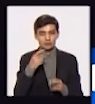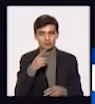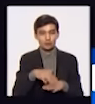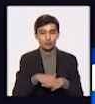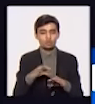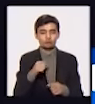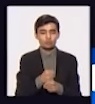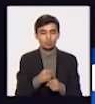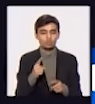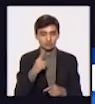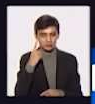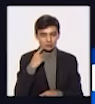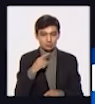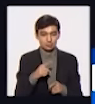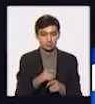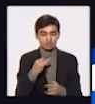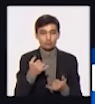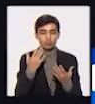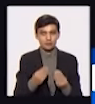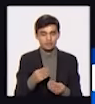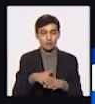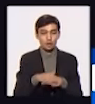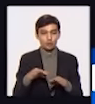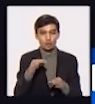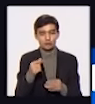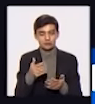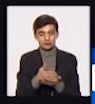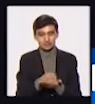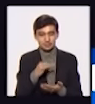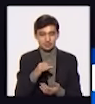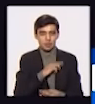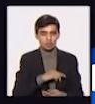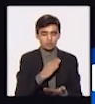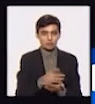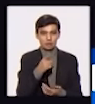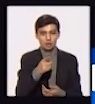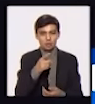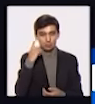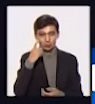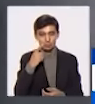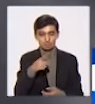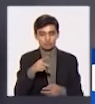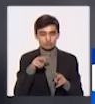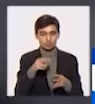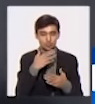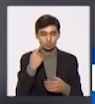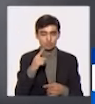жатқанын біліп отырсыз ба? Бүгін уже бүкіл халық жиналып, ақша жиналып жұмыс істеп жатсыз, шығып алғансыз. Неге басқармайсыз осыны?